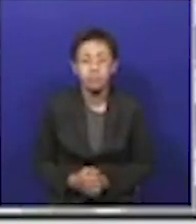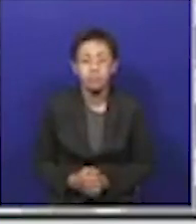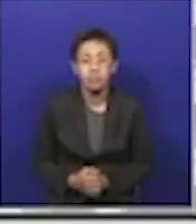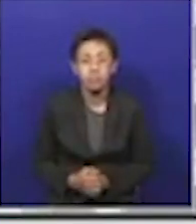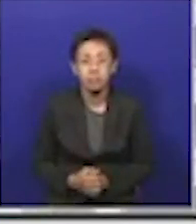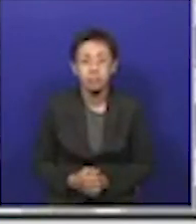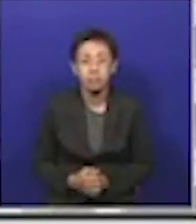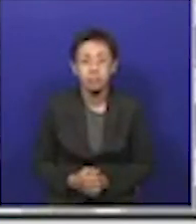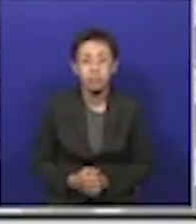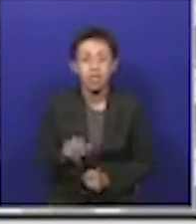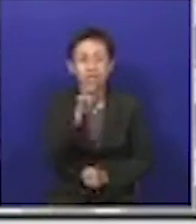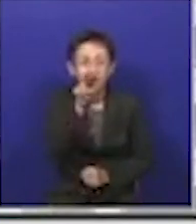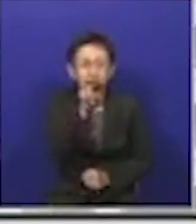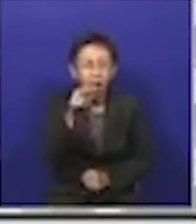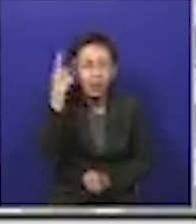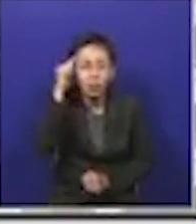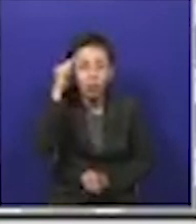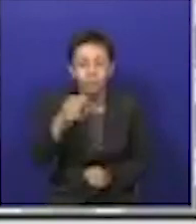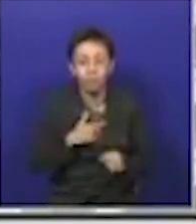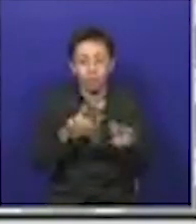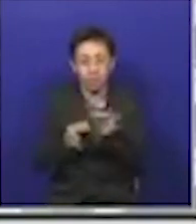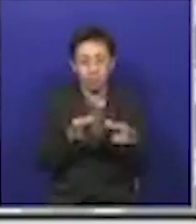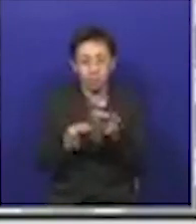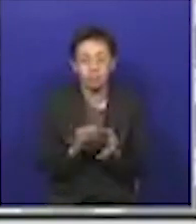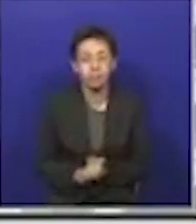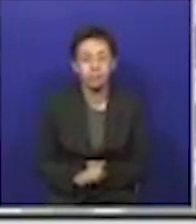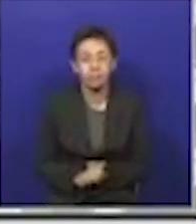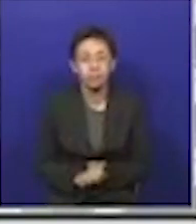เขียนตรงนี้เดี๋ยวชาวบ้านเขาไม่รู้เรื่องนะผมจะอธิบายให้ฟังฮะ